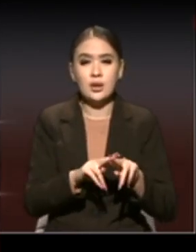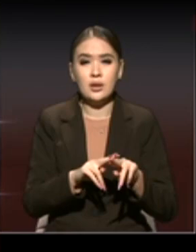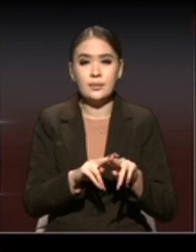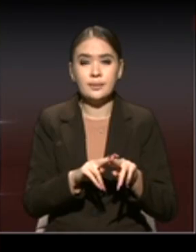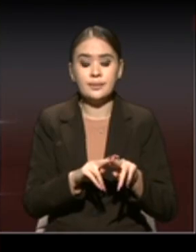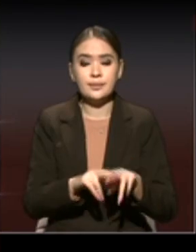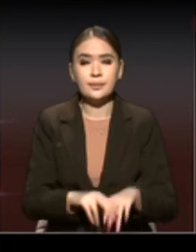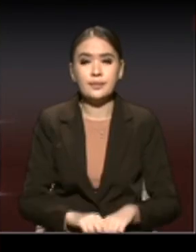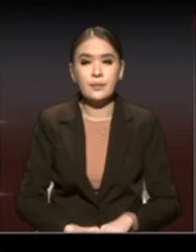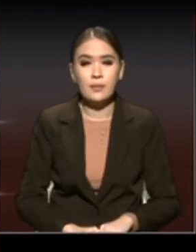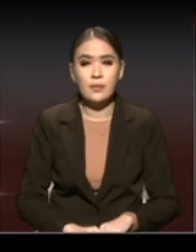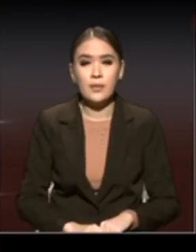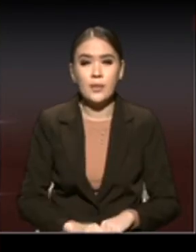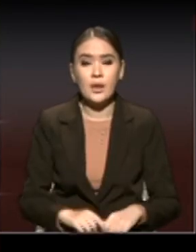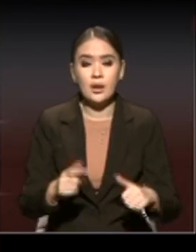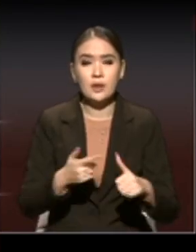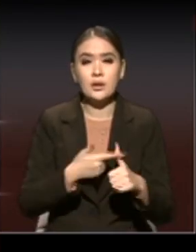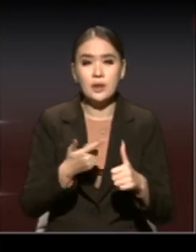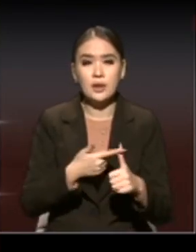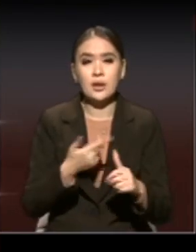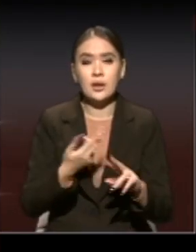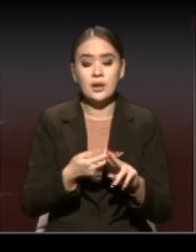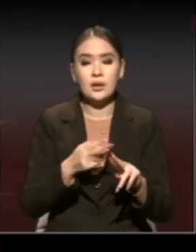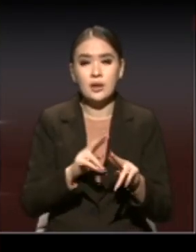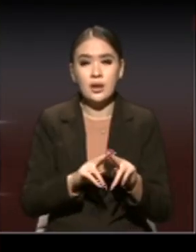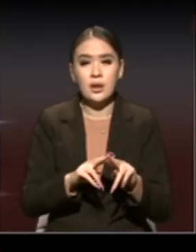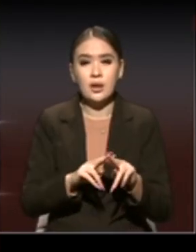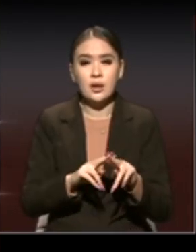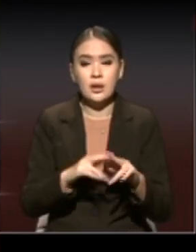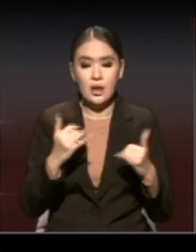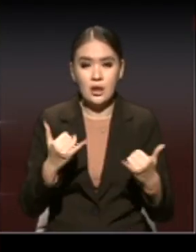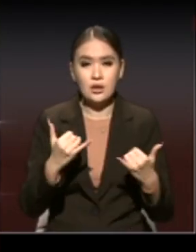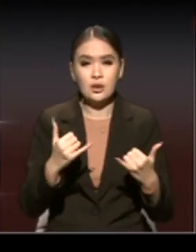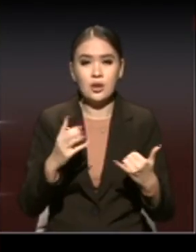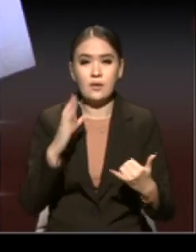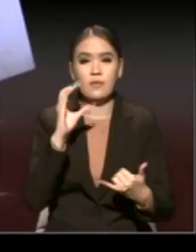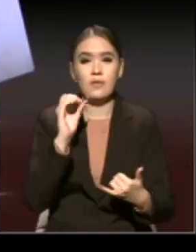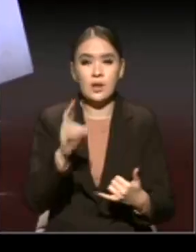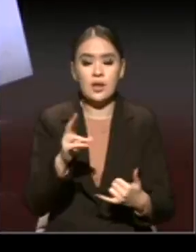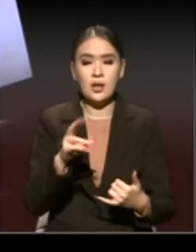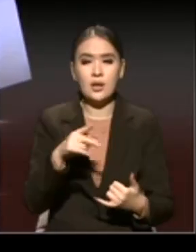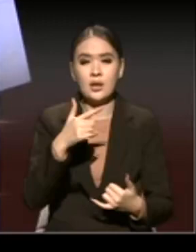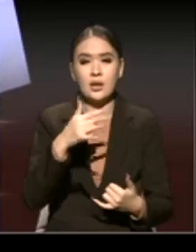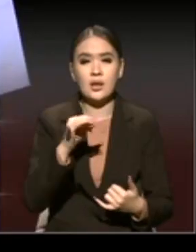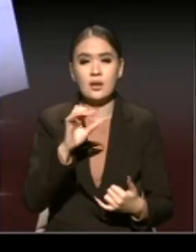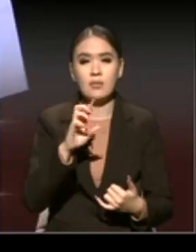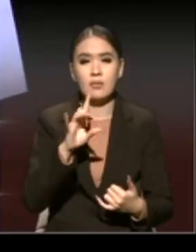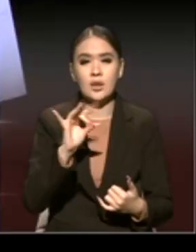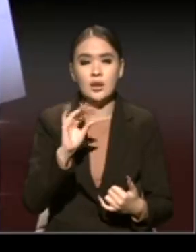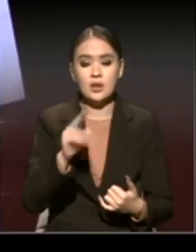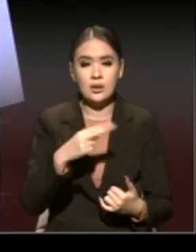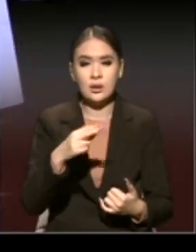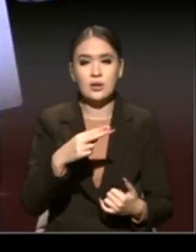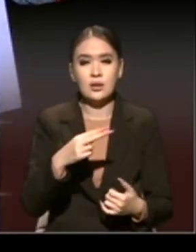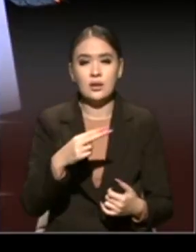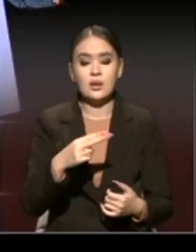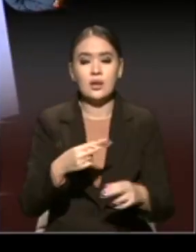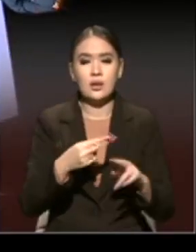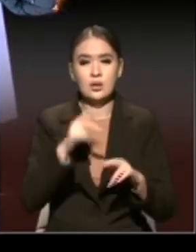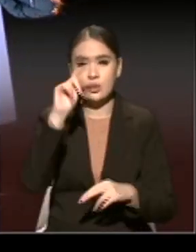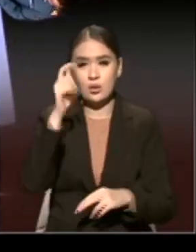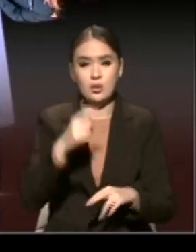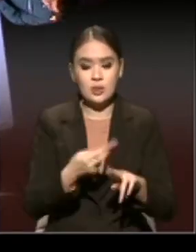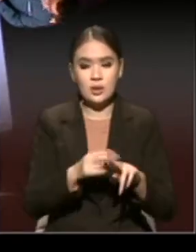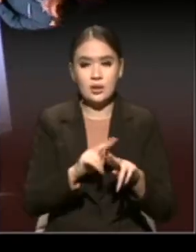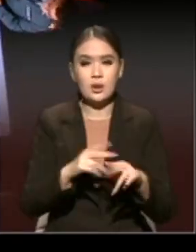емес. Бұл бейбіт заманда жүріп жатқан кейбір осындай шабуылдар да бар деп ойлаймын. Сондықтан осына гибридтік соғыс деп айтады.